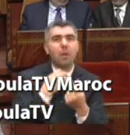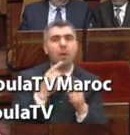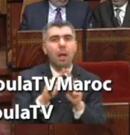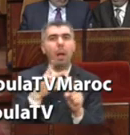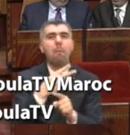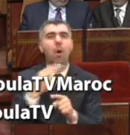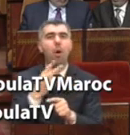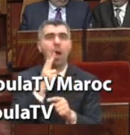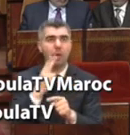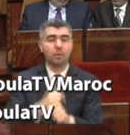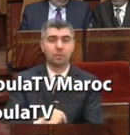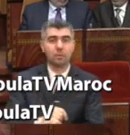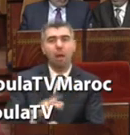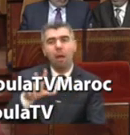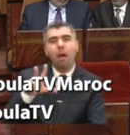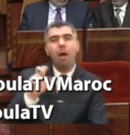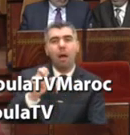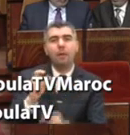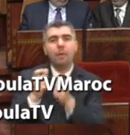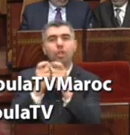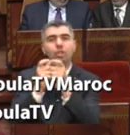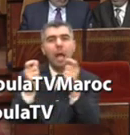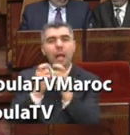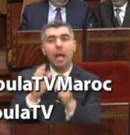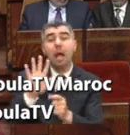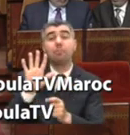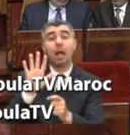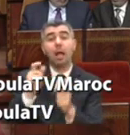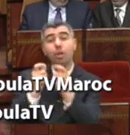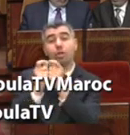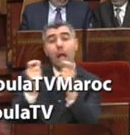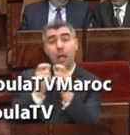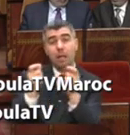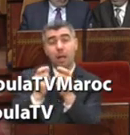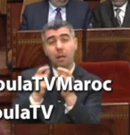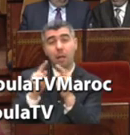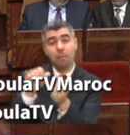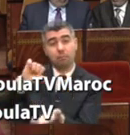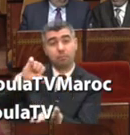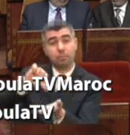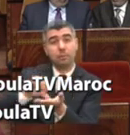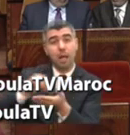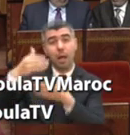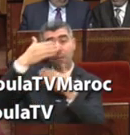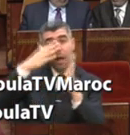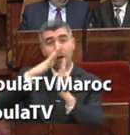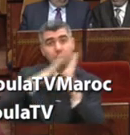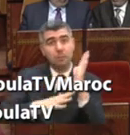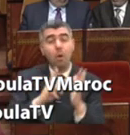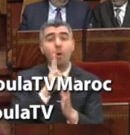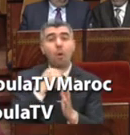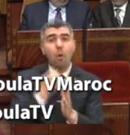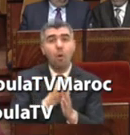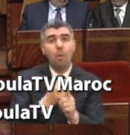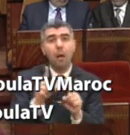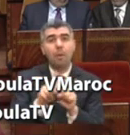التدخين. اللوبي عرفناه ديال هاد الشركات، كاين أكثر من 5 ديال الشركات الآن اللي كتنافس في المغرب، ولكن واش الحكومة من هاد الضعف أنها ما